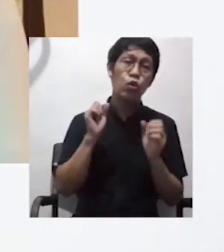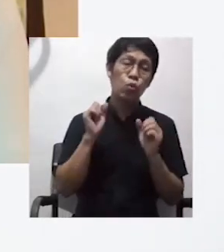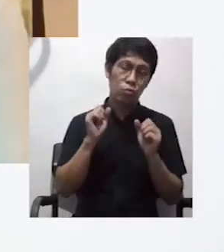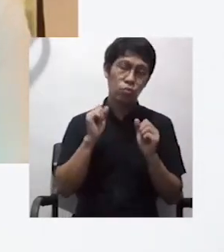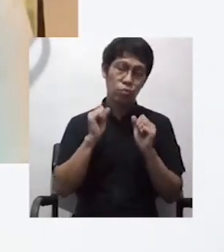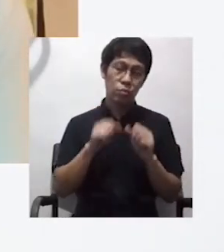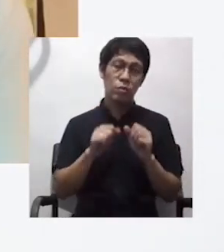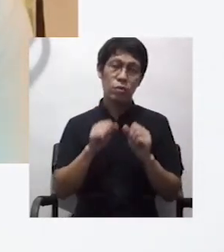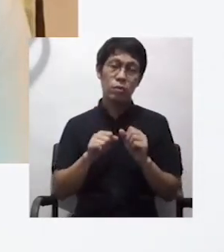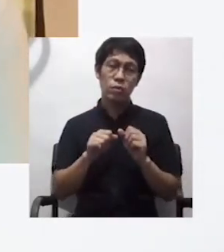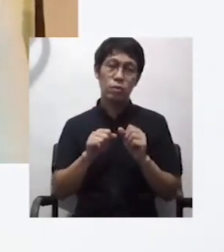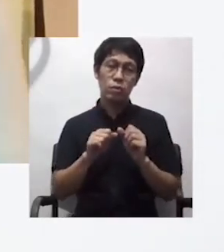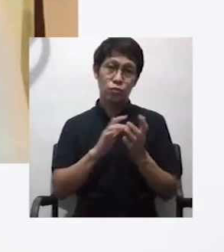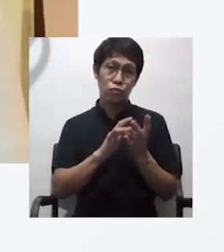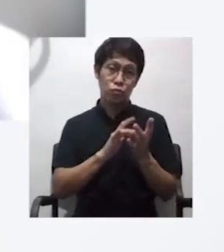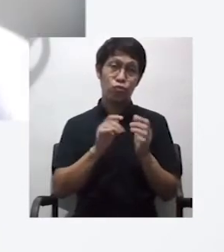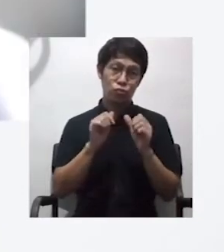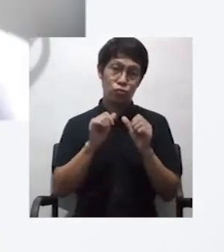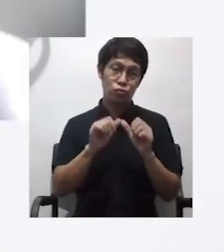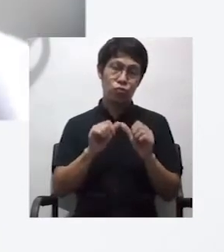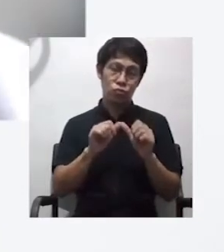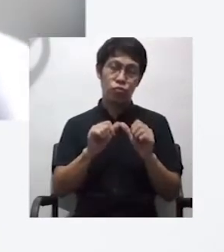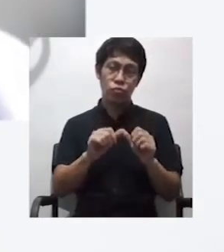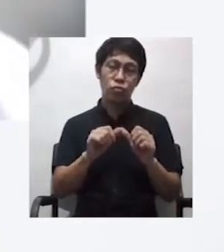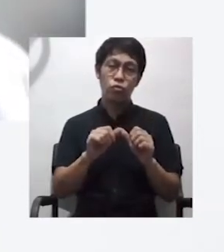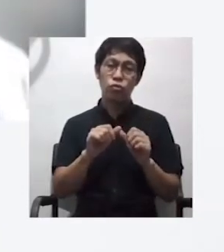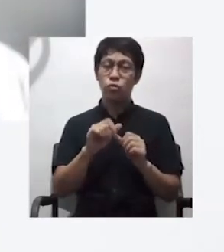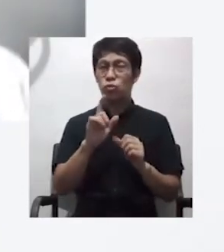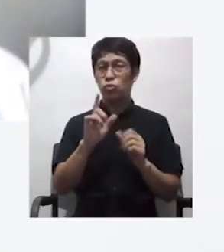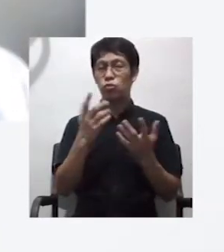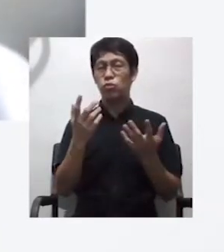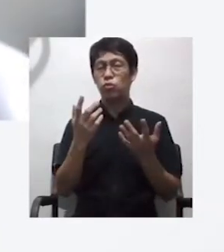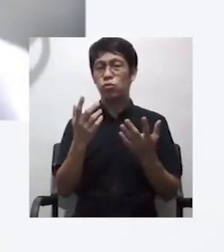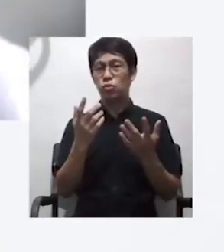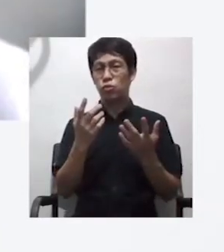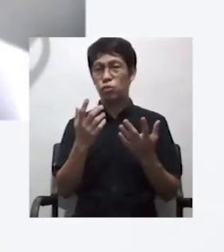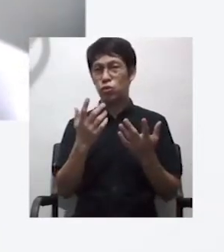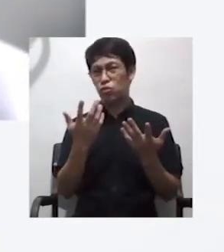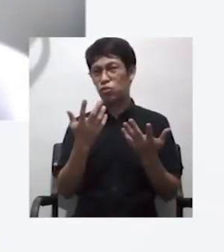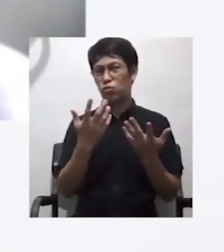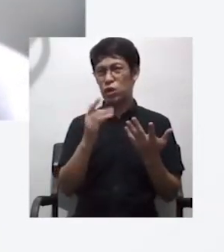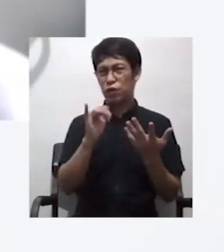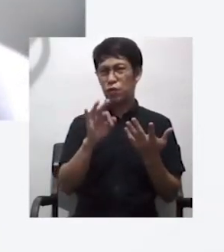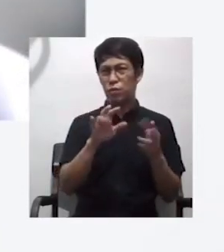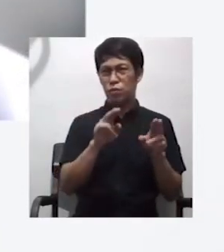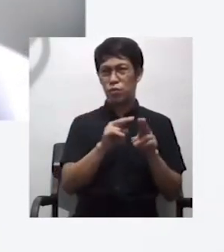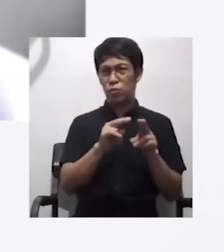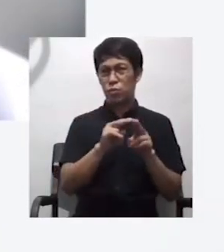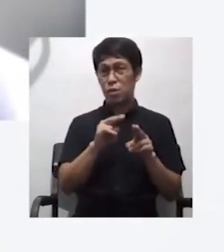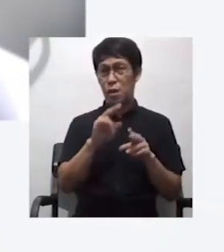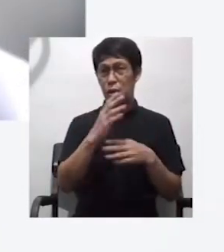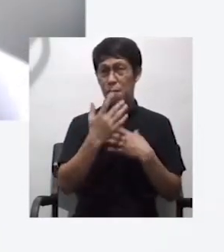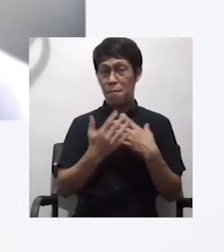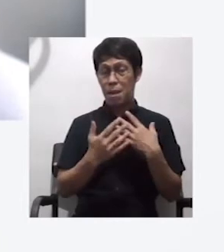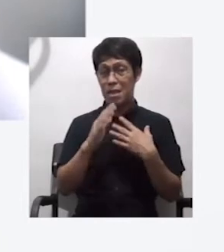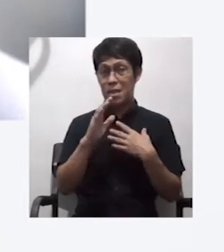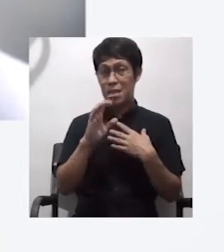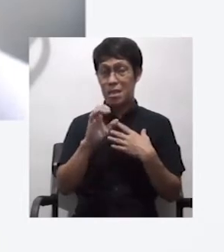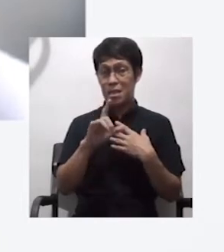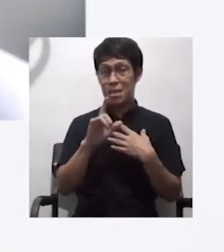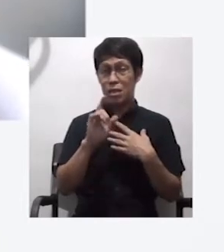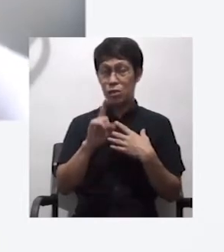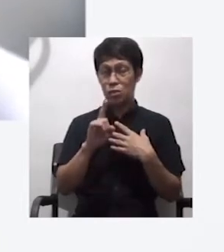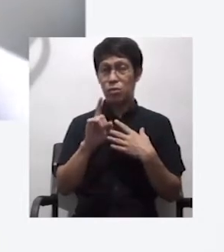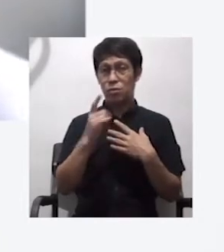gamutan ay tuloy-tuloy ng ginagawa. Ang pagkakaroon ng normal healthy blood ay kaagapay sa